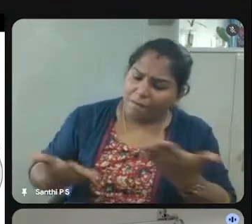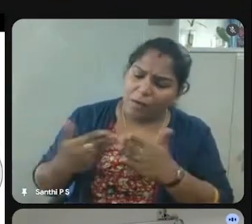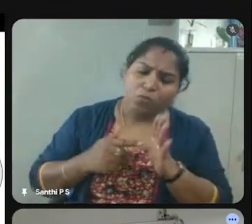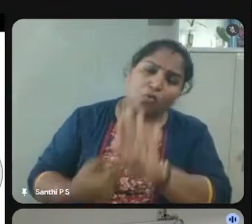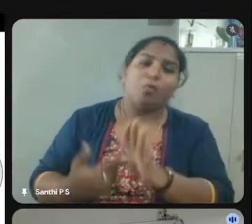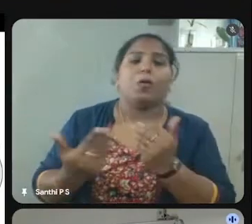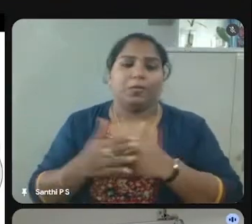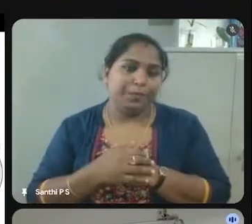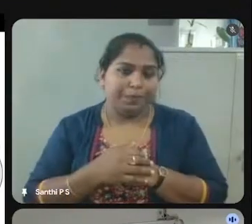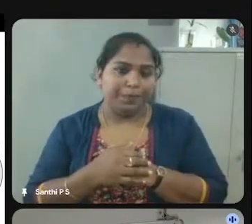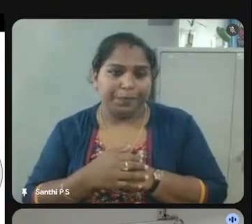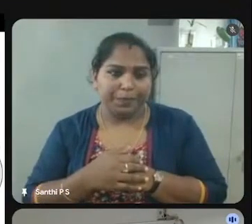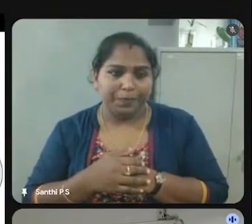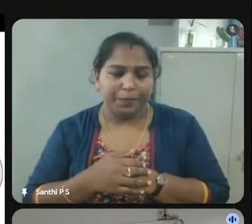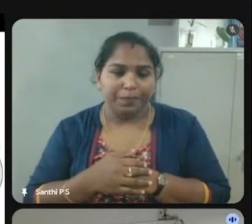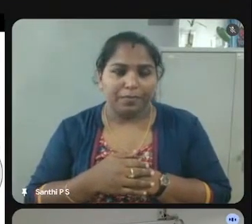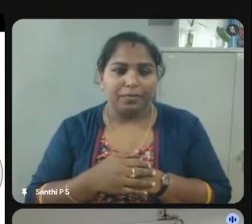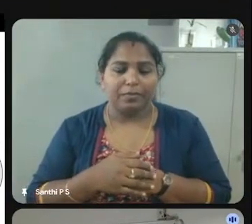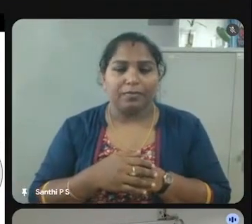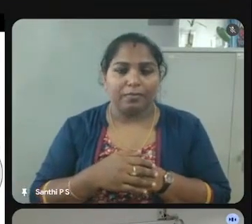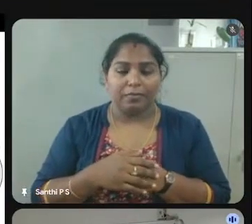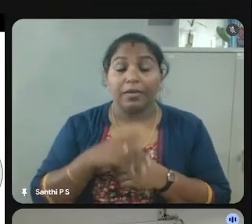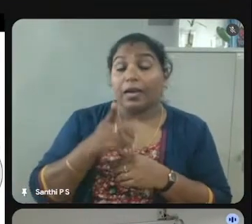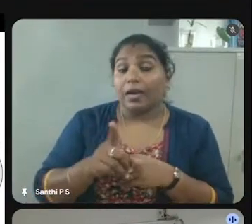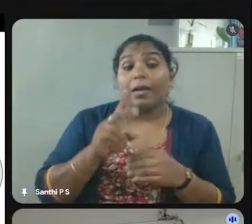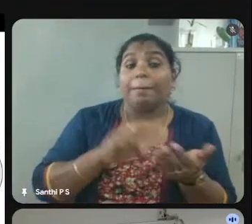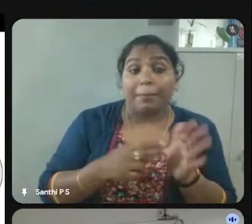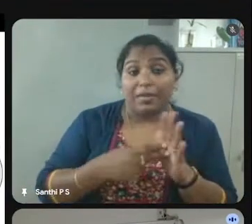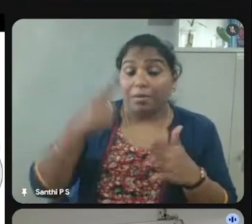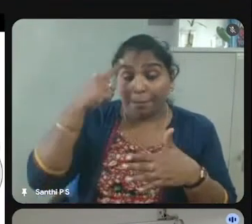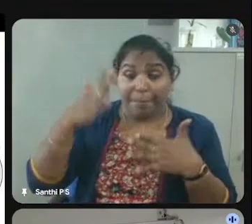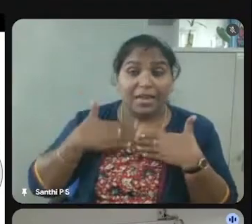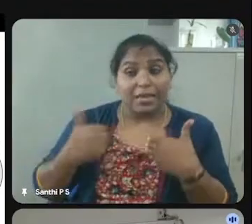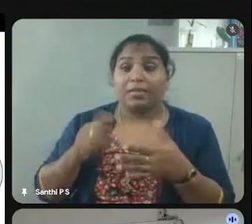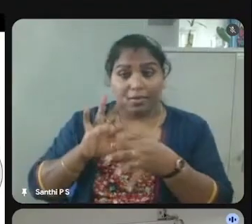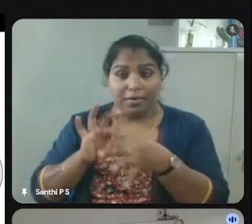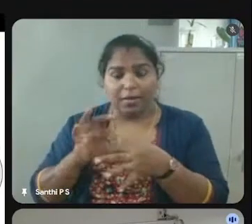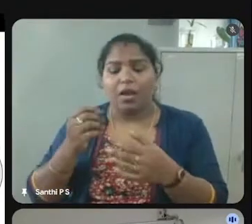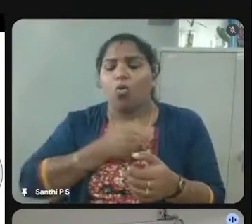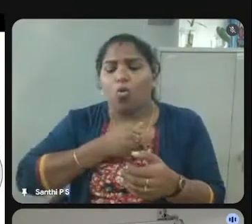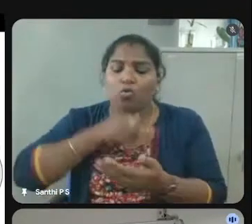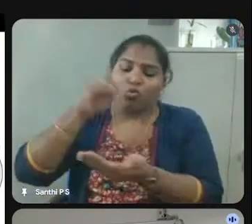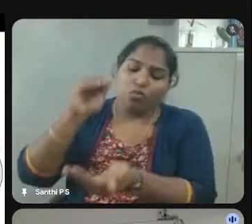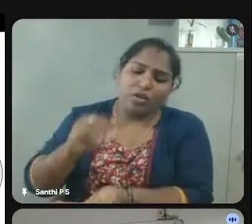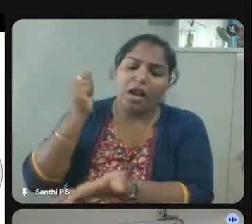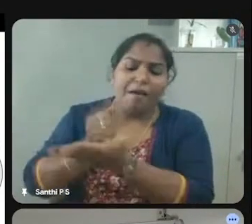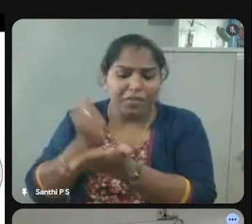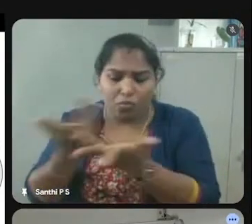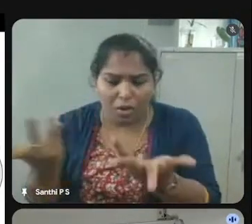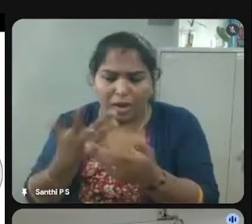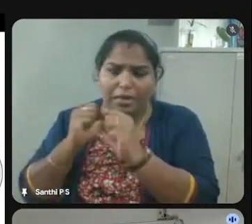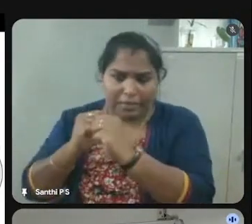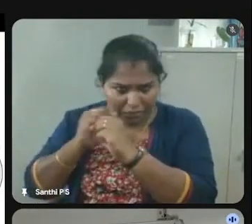അപ്പോ അത് നമ്മുടെ ആരോഗ്യത്തിനെ ആശ്രയിച്ച് തന്നെയിരിക്കും. എന്റെ കുട്ടിക്ക് എന്താണ് ആവശ്യം, അല്ലെങ്കിൽ അവർക്ക് എന്തെങ്കിലും ബുദ്ധിമുട്ടുണ്ടോ,